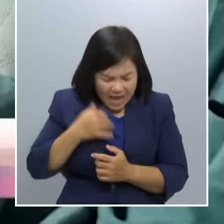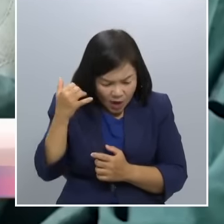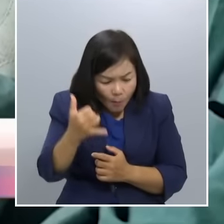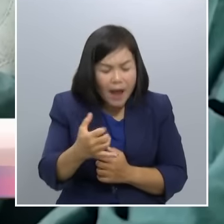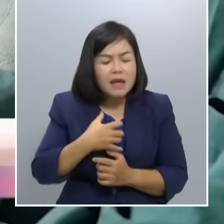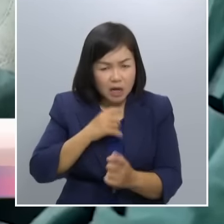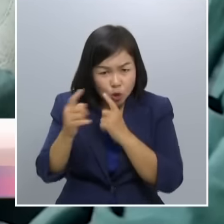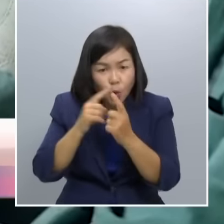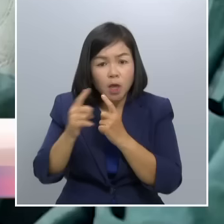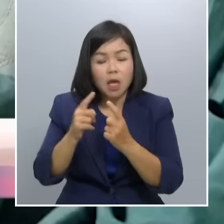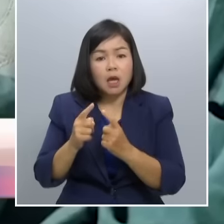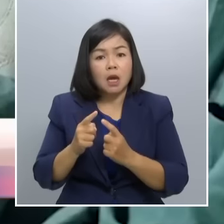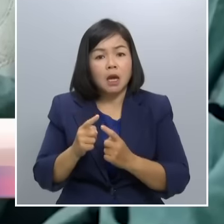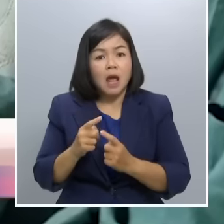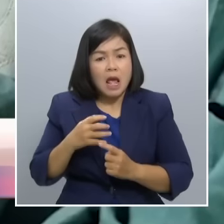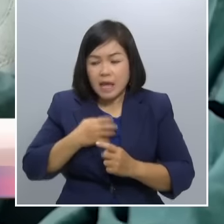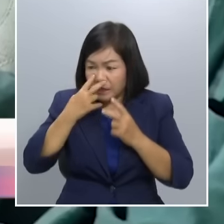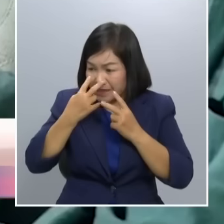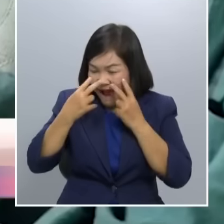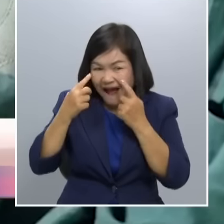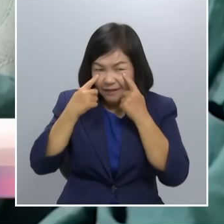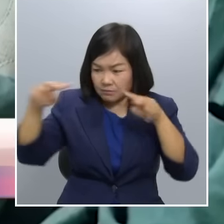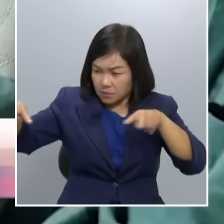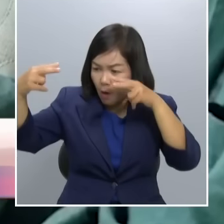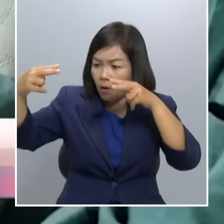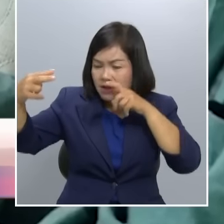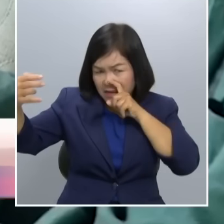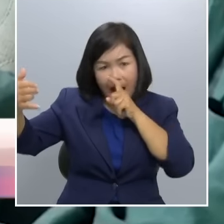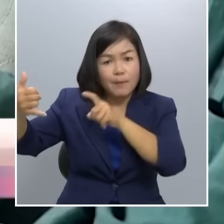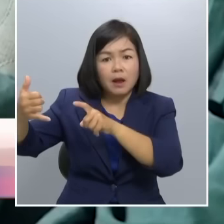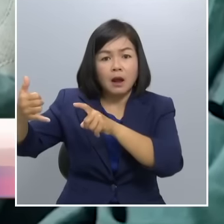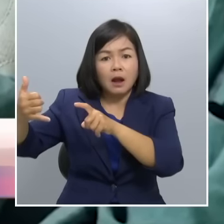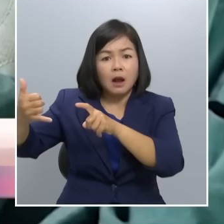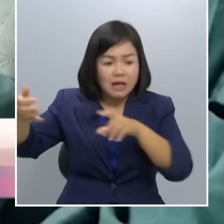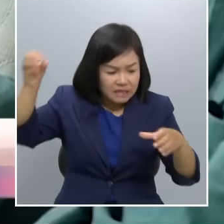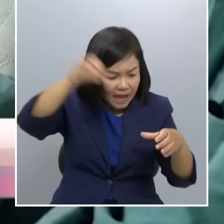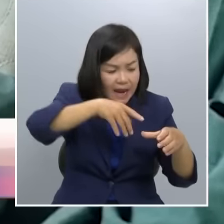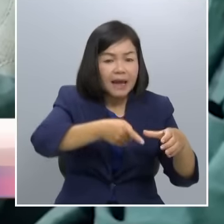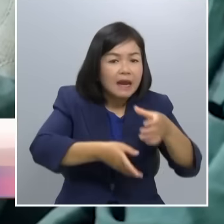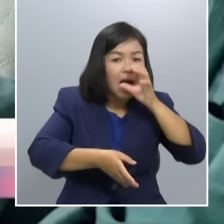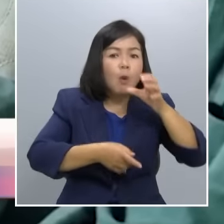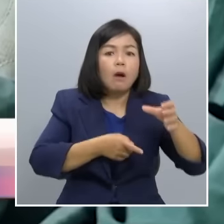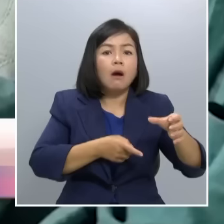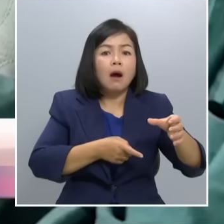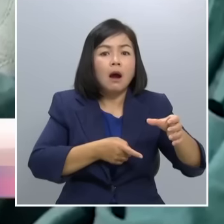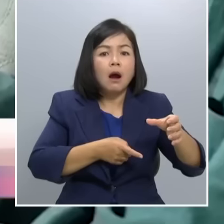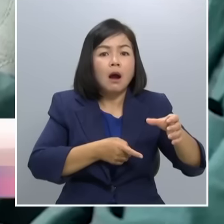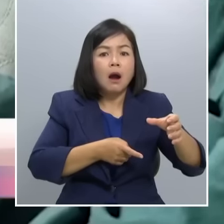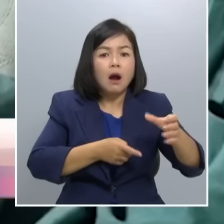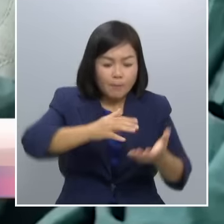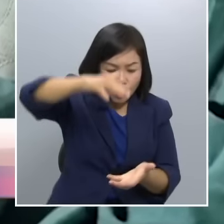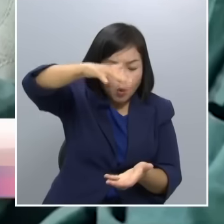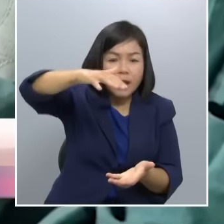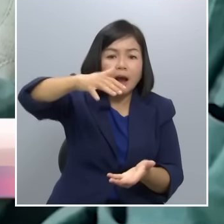คุณแลเราอยากมองตาคุณแล้วถามคุณว่าคุณใส่อะไรเข้าไปสิ่งที่มันตั้งเป็นแกลอน